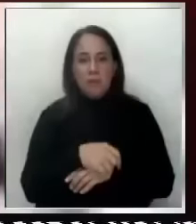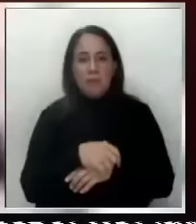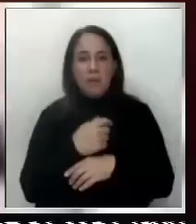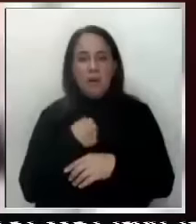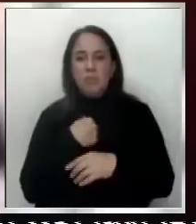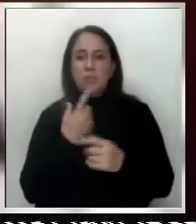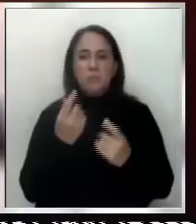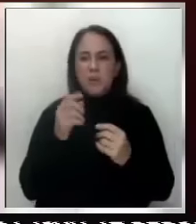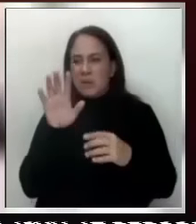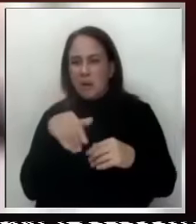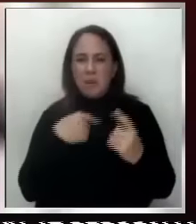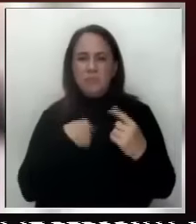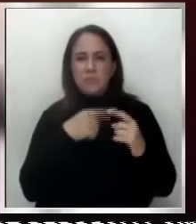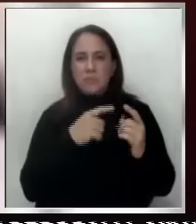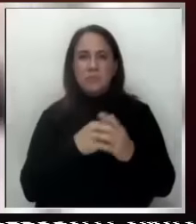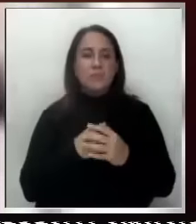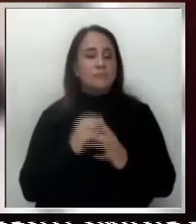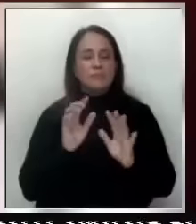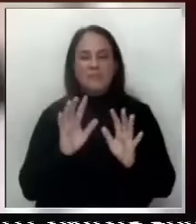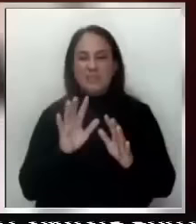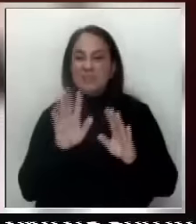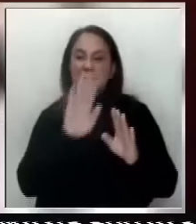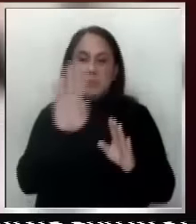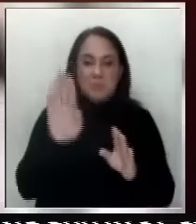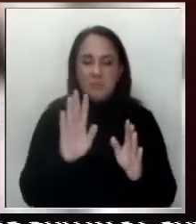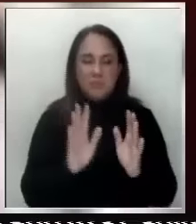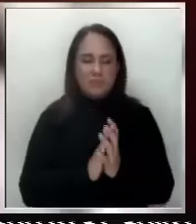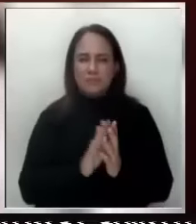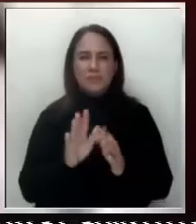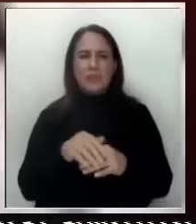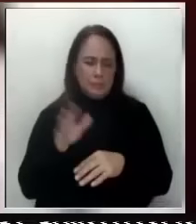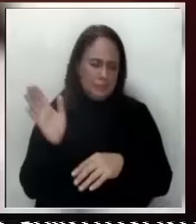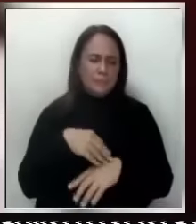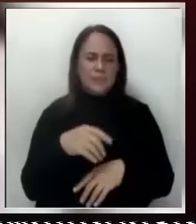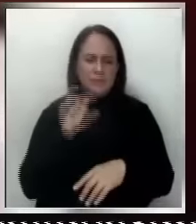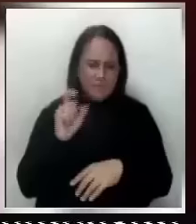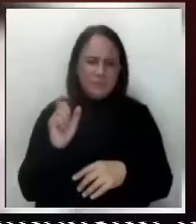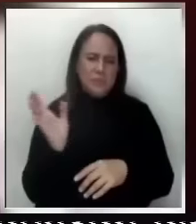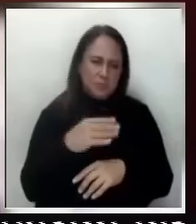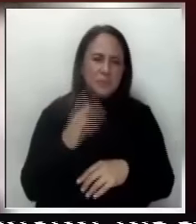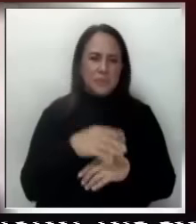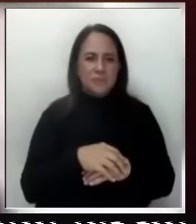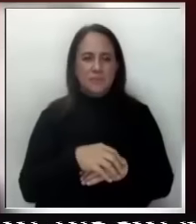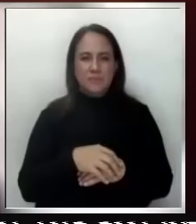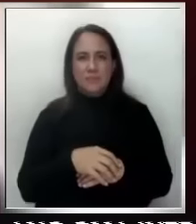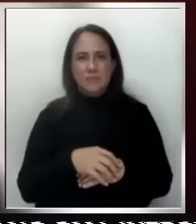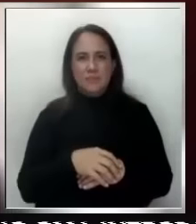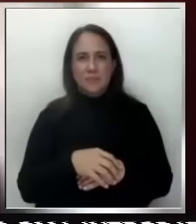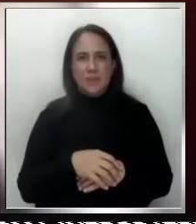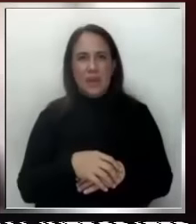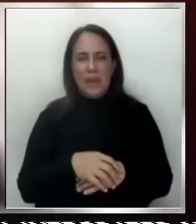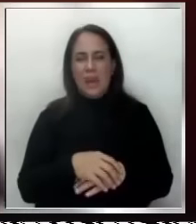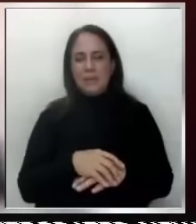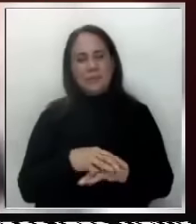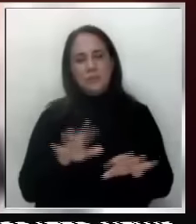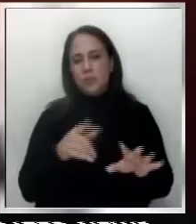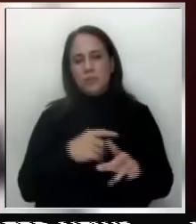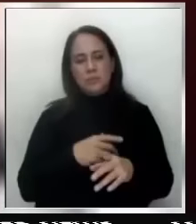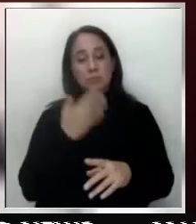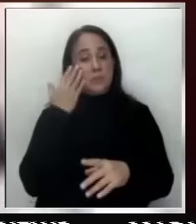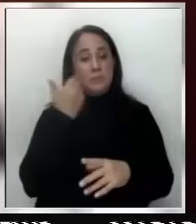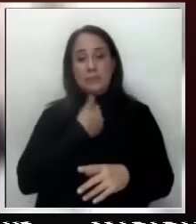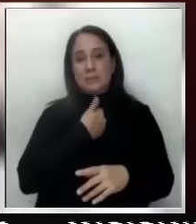halika, pawis ka. Hindi ako ganun. I'm more of like, let's go, let's do this, ganyan-ganyan. And I don't try to pretend myself. I